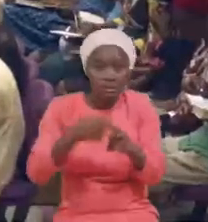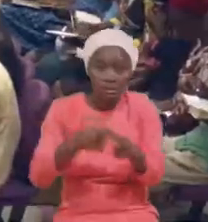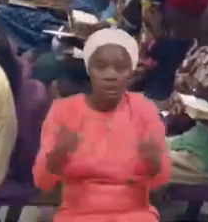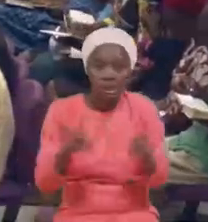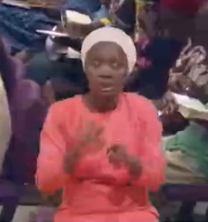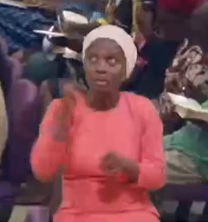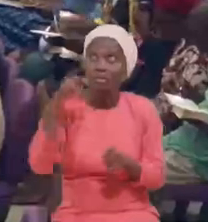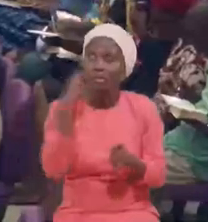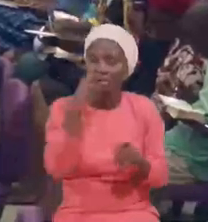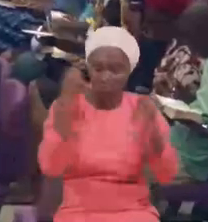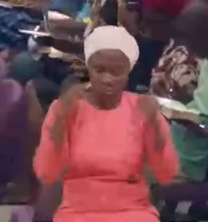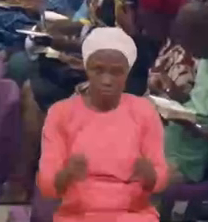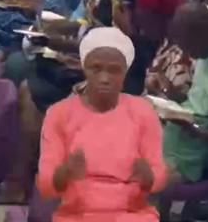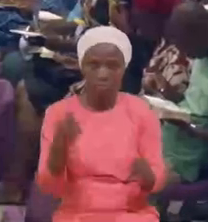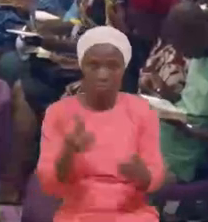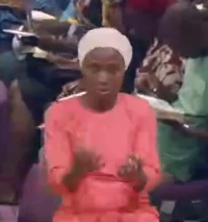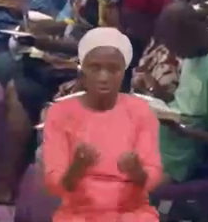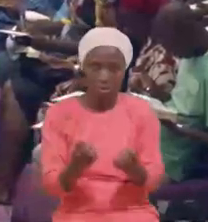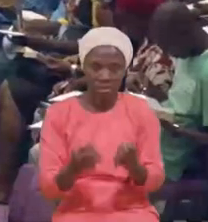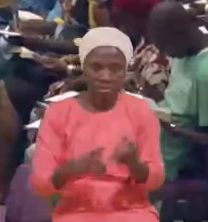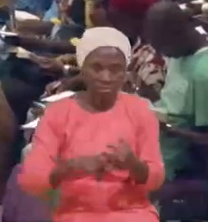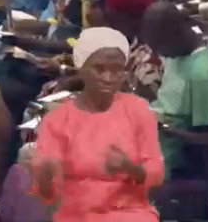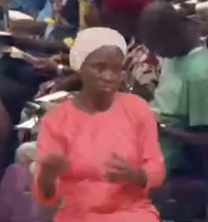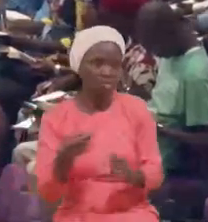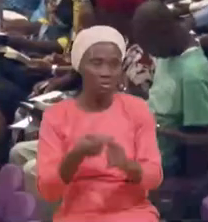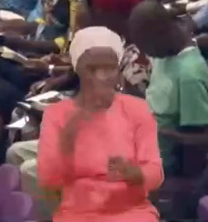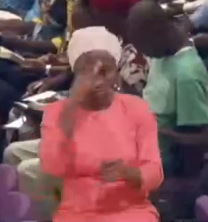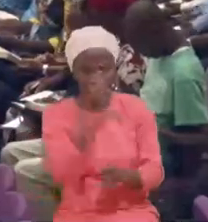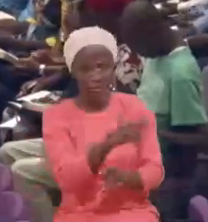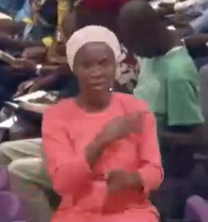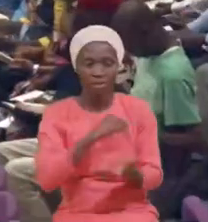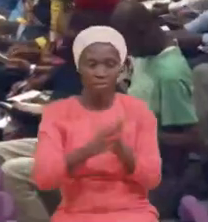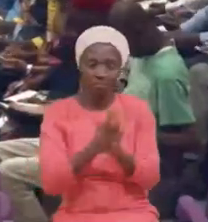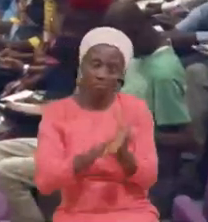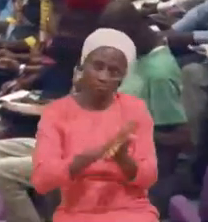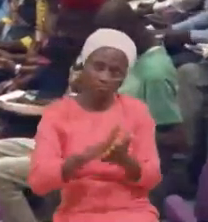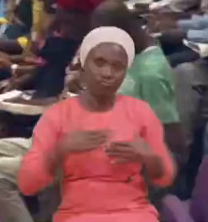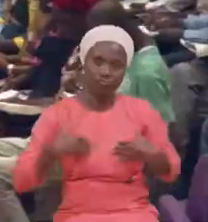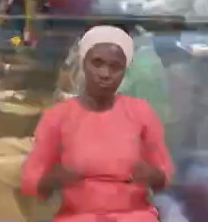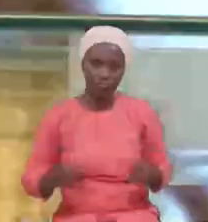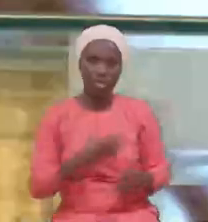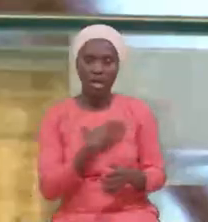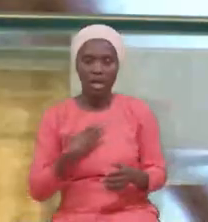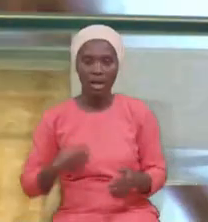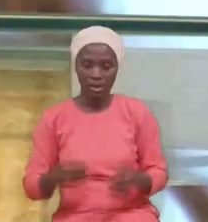Aussitôt, la lèpre le quitta et il fut purifié.